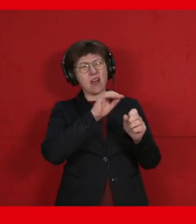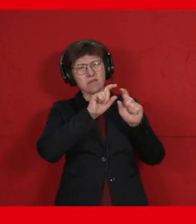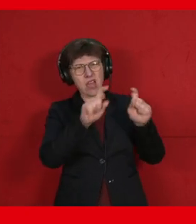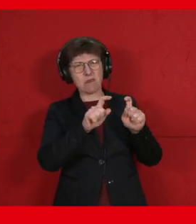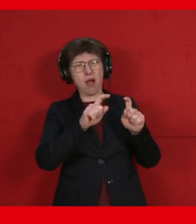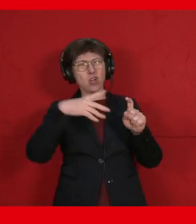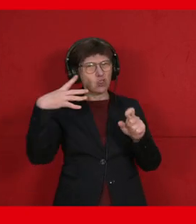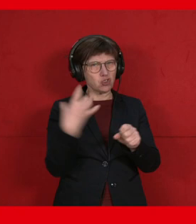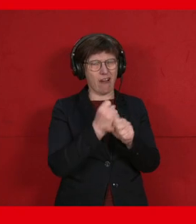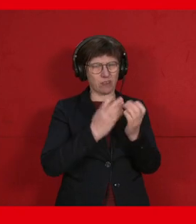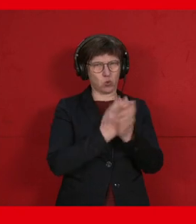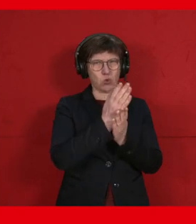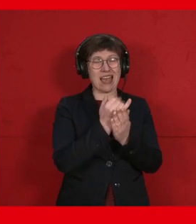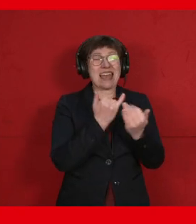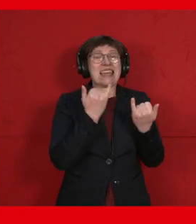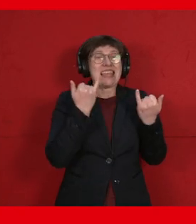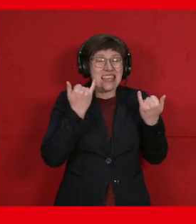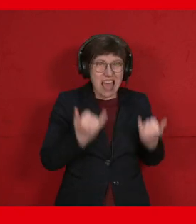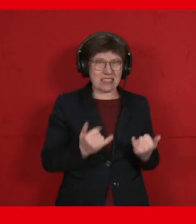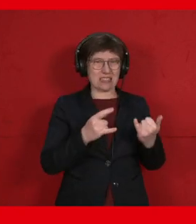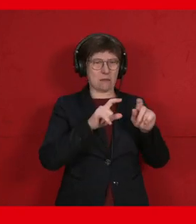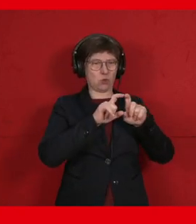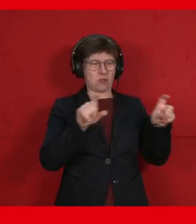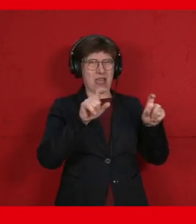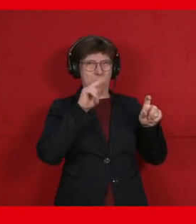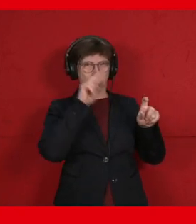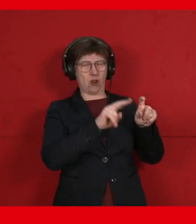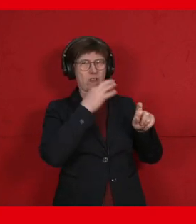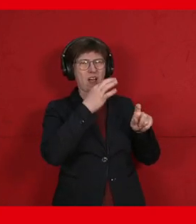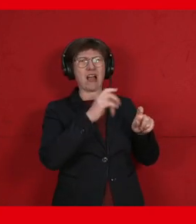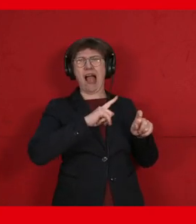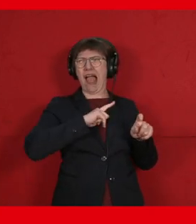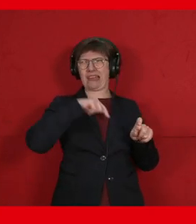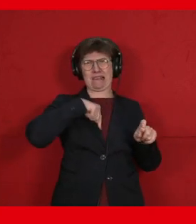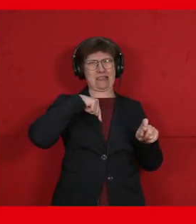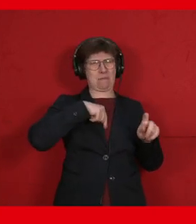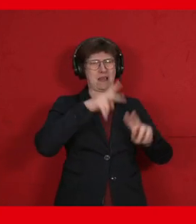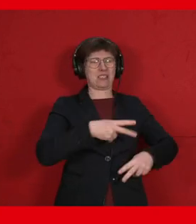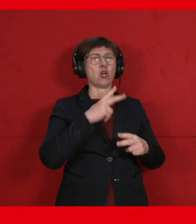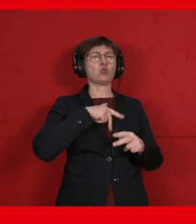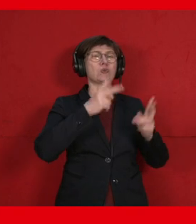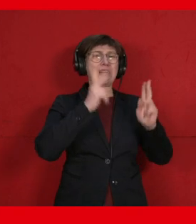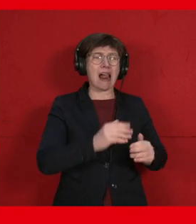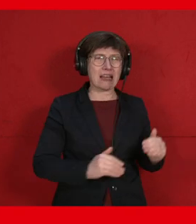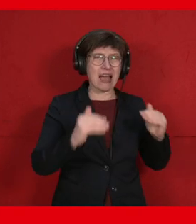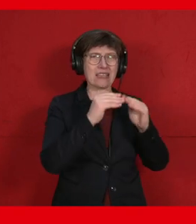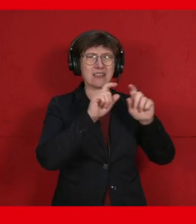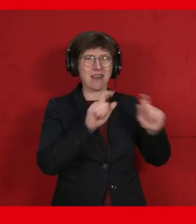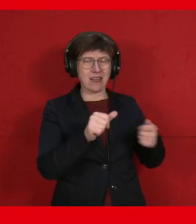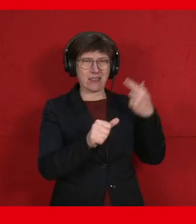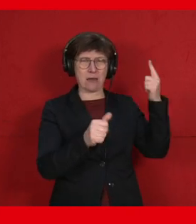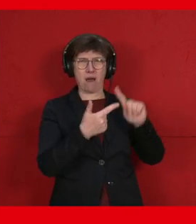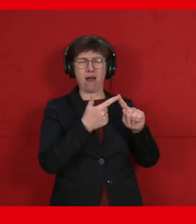Betreiben durchgesetzt ist, sich jetzt mit Fragen auseinanderzusetzen, die gar nicht zu ihrem genetischen Code gehören. Soziale Gerechtigkeit haben wir schon